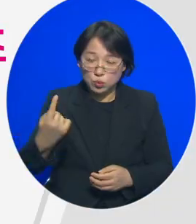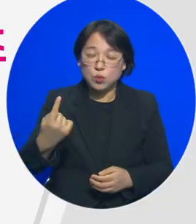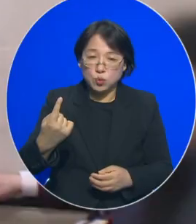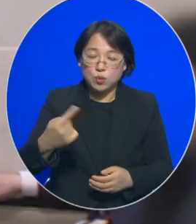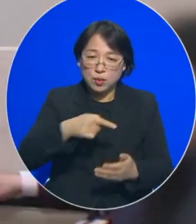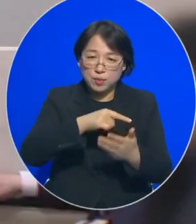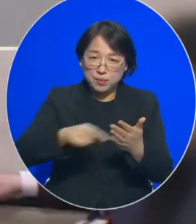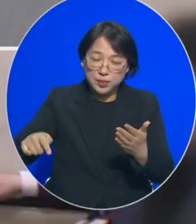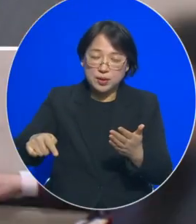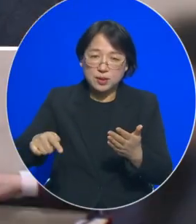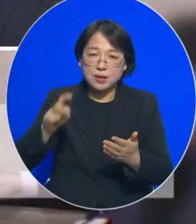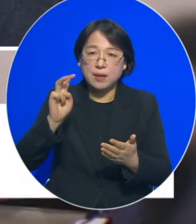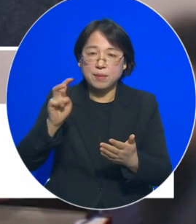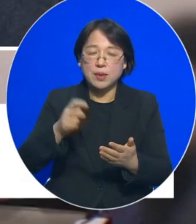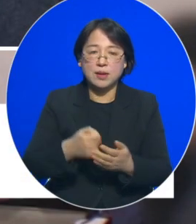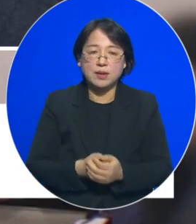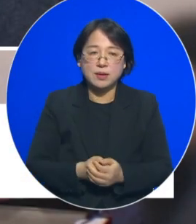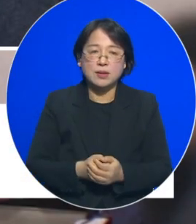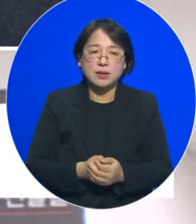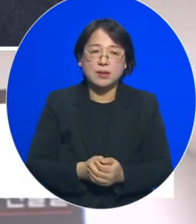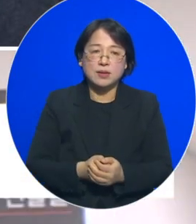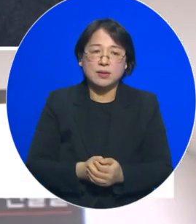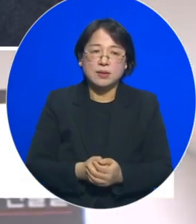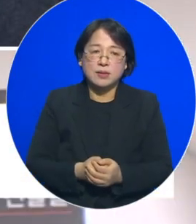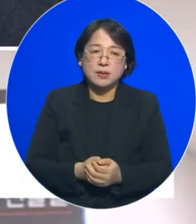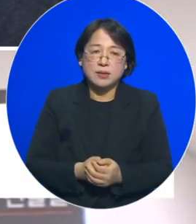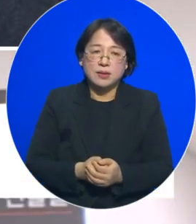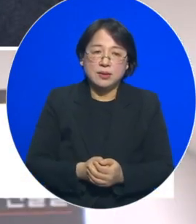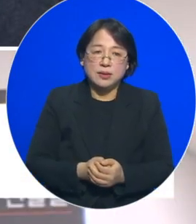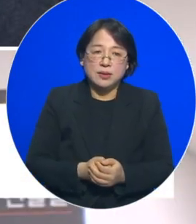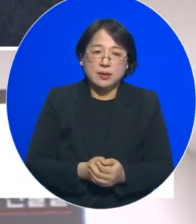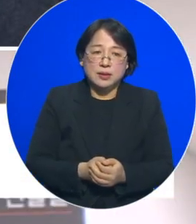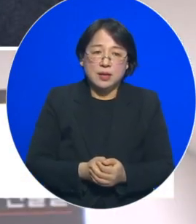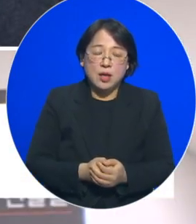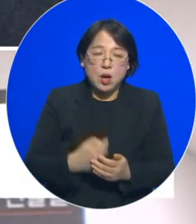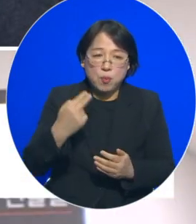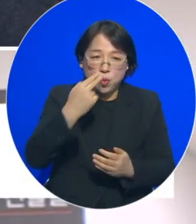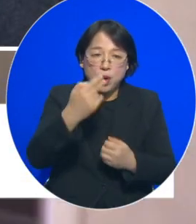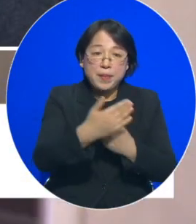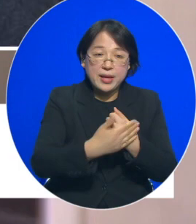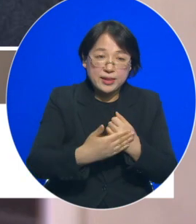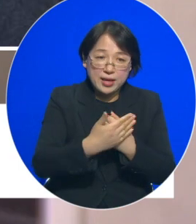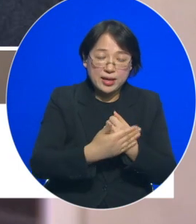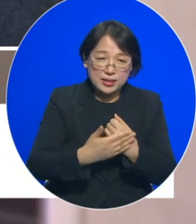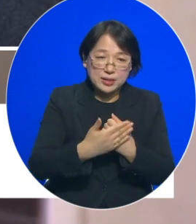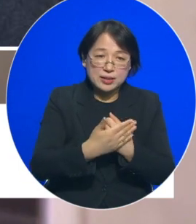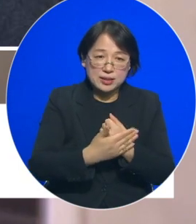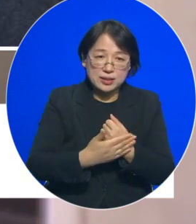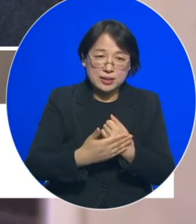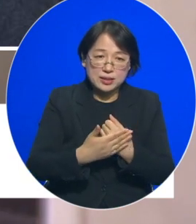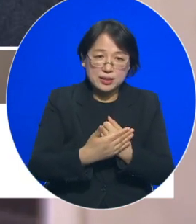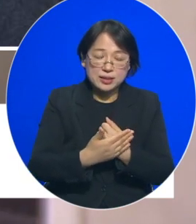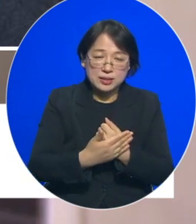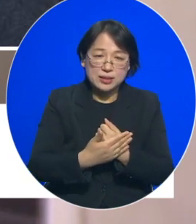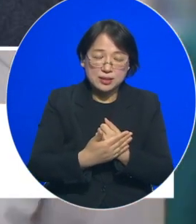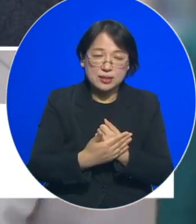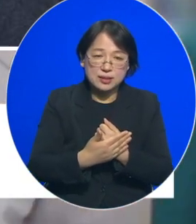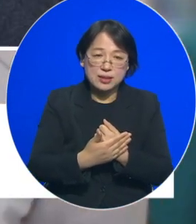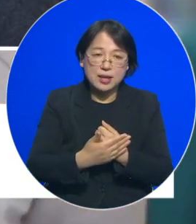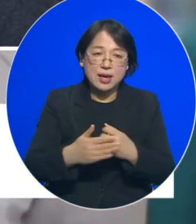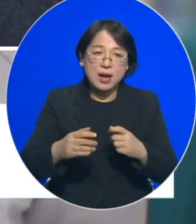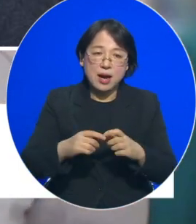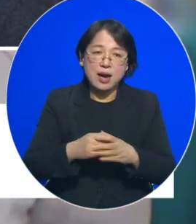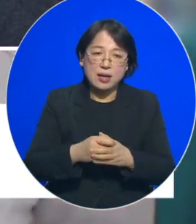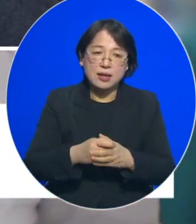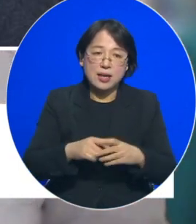기록합니다. 비급여를 급여로 한다는 것은 이제 의료 수가가 훨씬 낮아진다는 거잖아요. 그러니까 거의